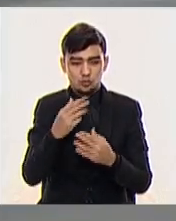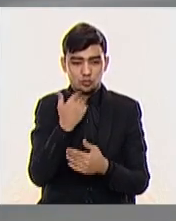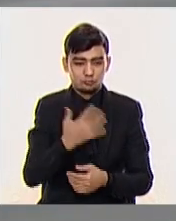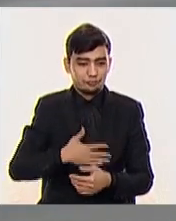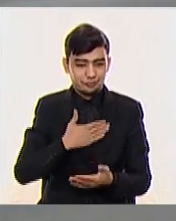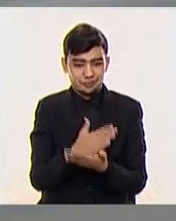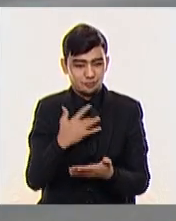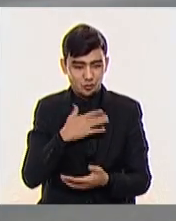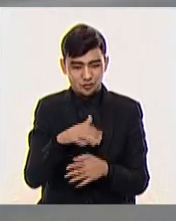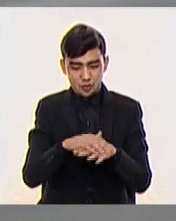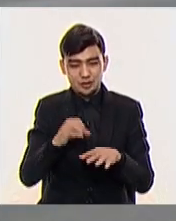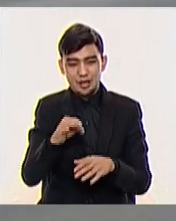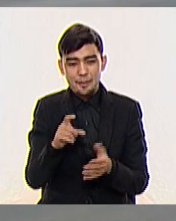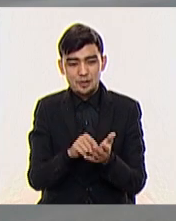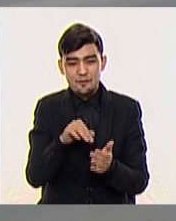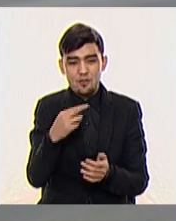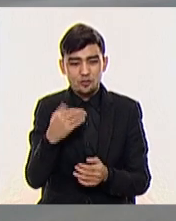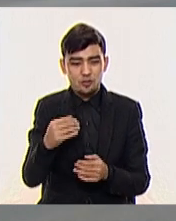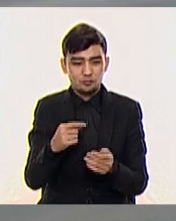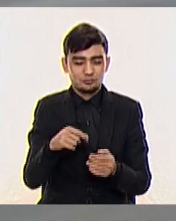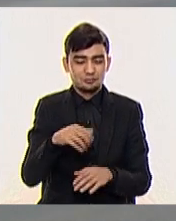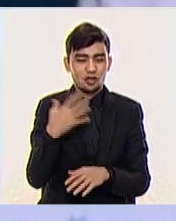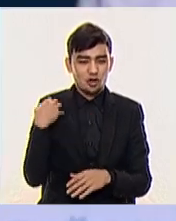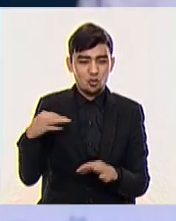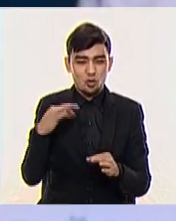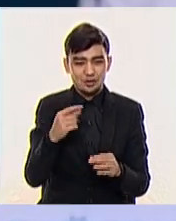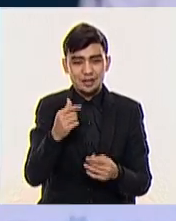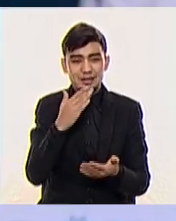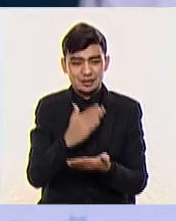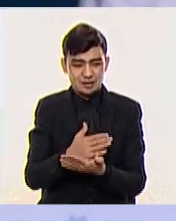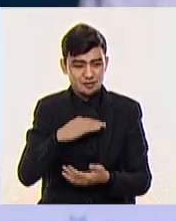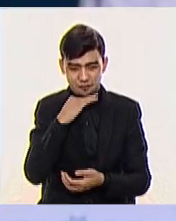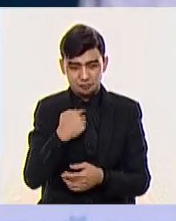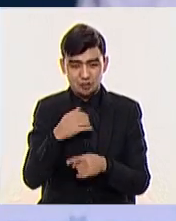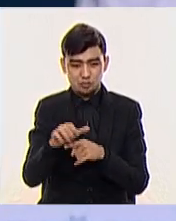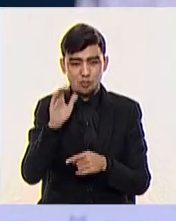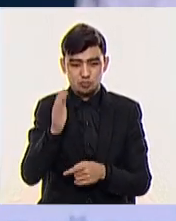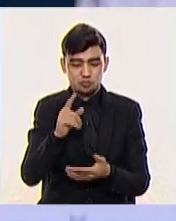алаңдаушылық білдіруде. Алайда жинақтаушы зейнетақы қорының басшысы қорда ақша жеткілікті деді.